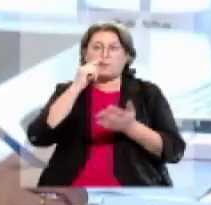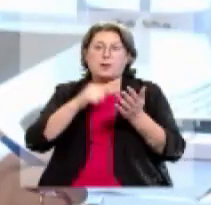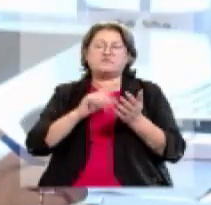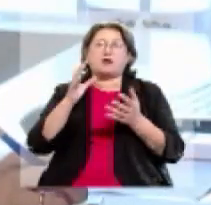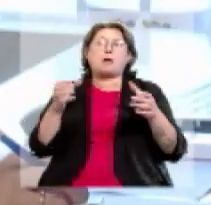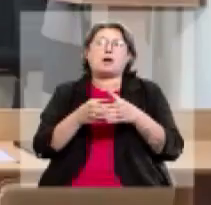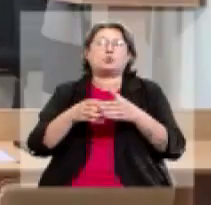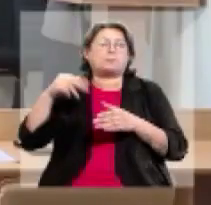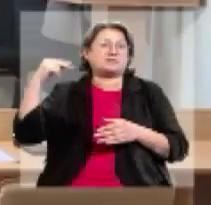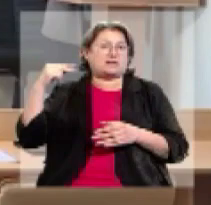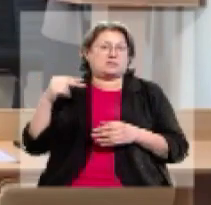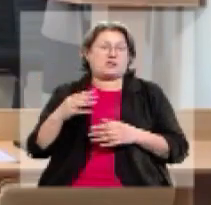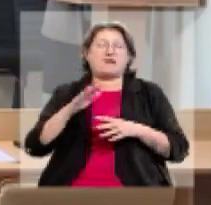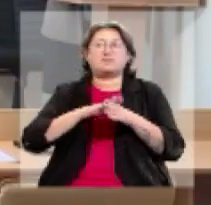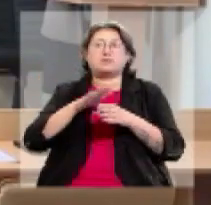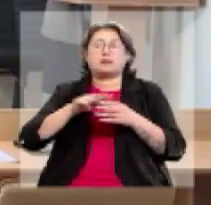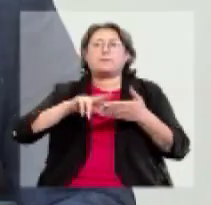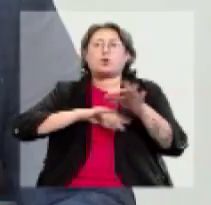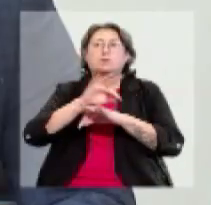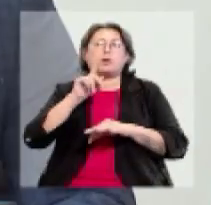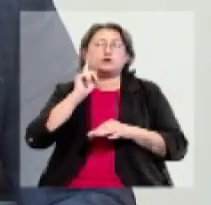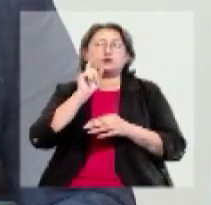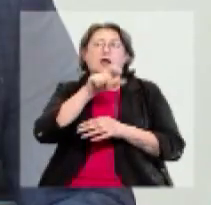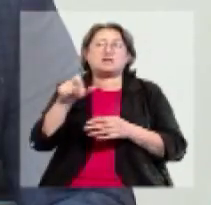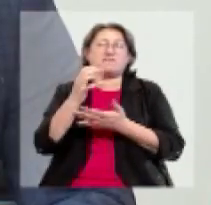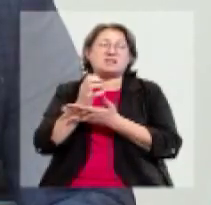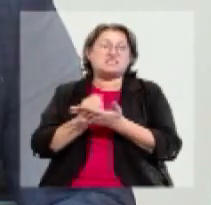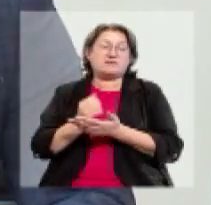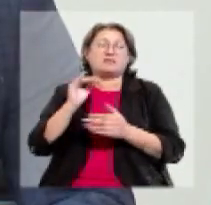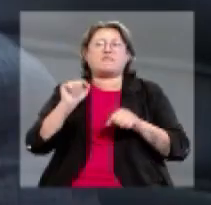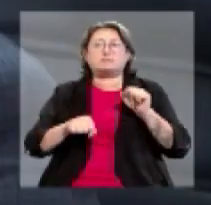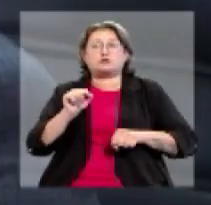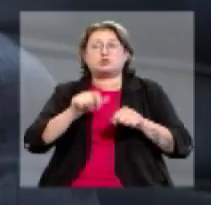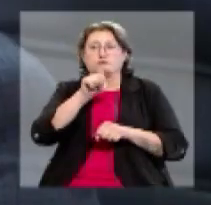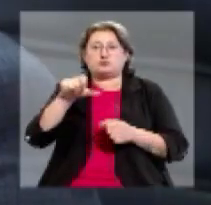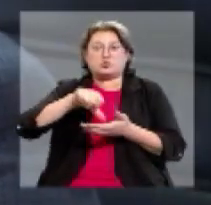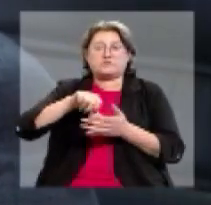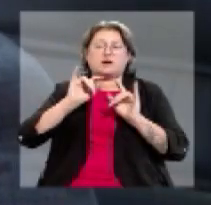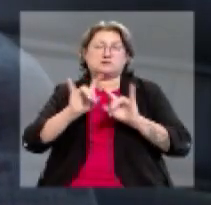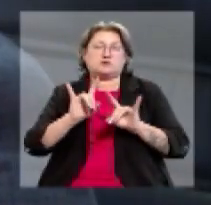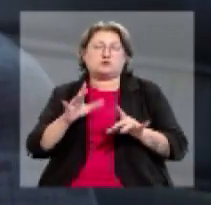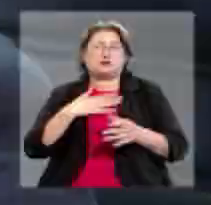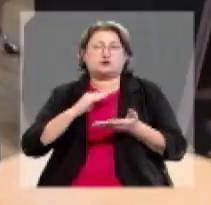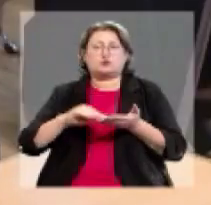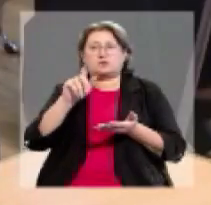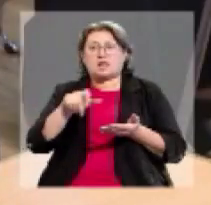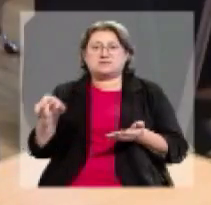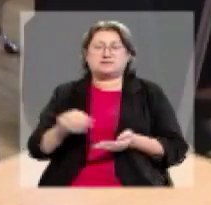Попасть в команду президента. О реализации проекта «Молодежный кадровый резерв» и возможностях участников расскажут наши